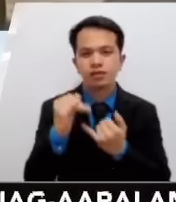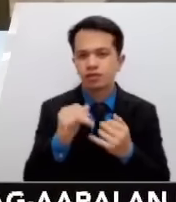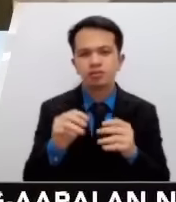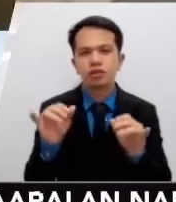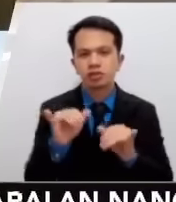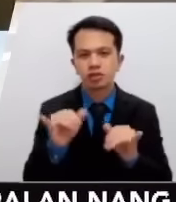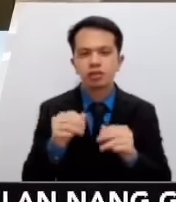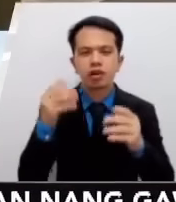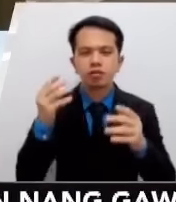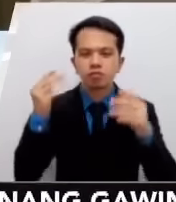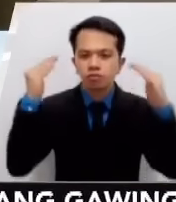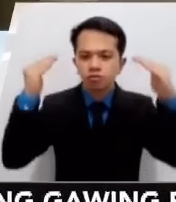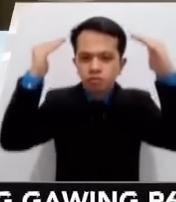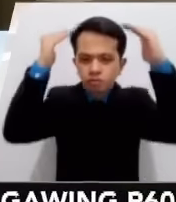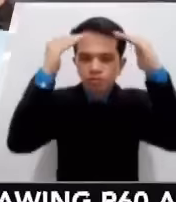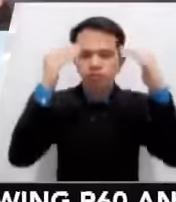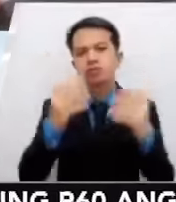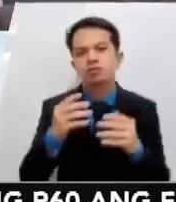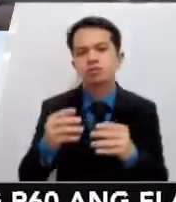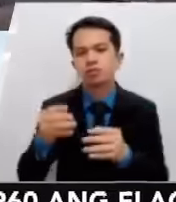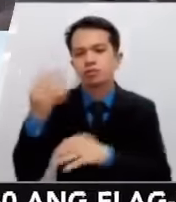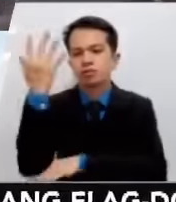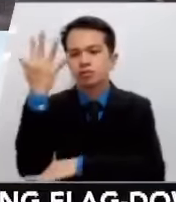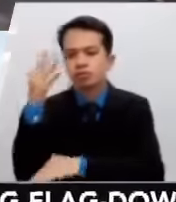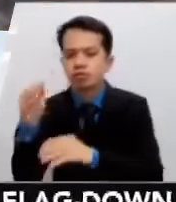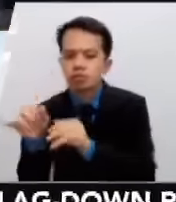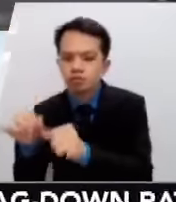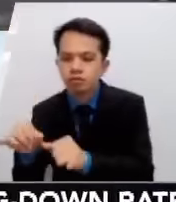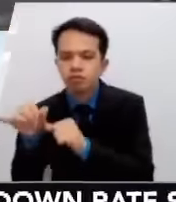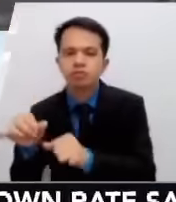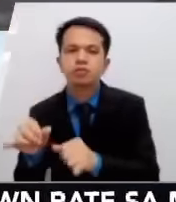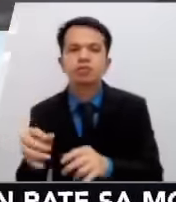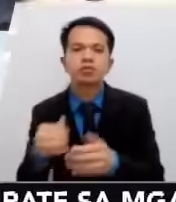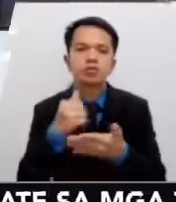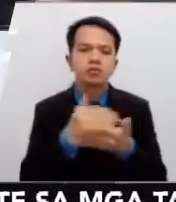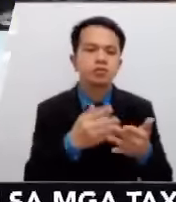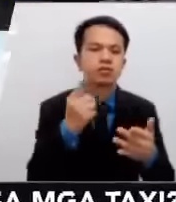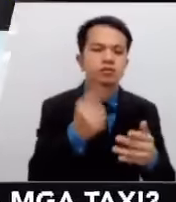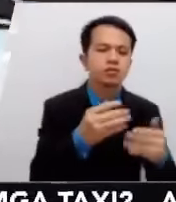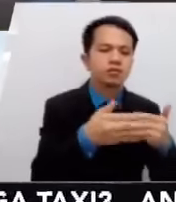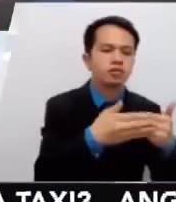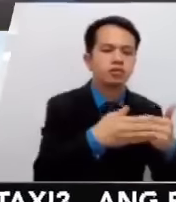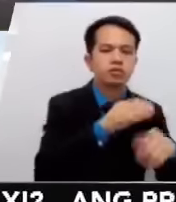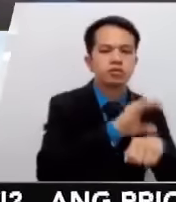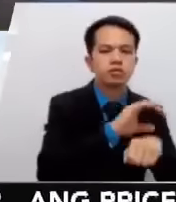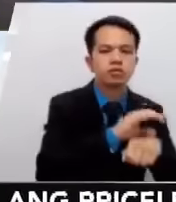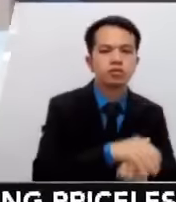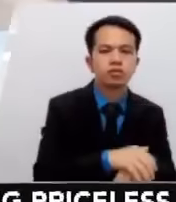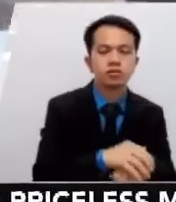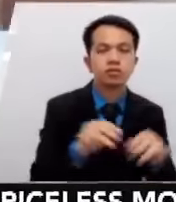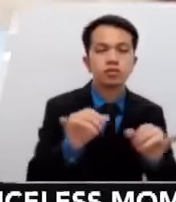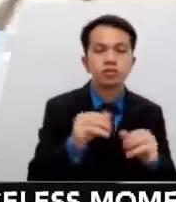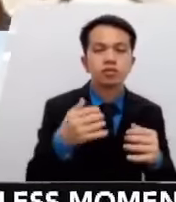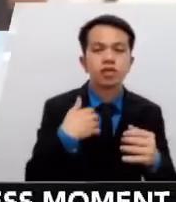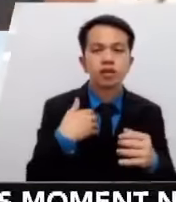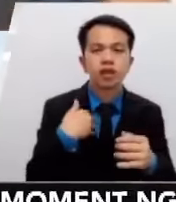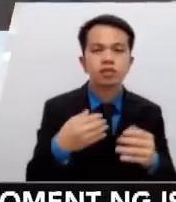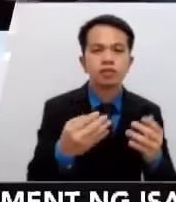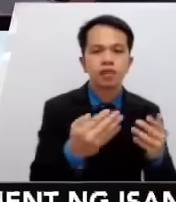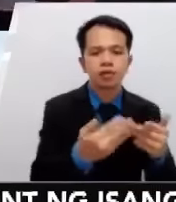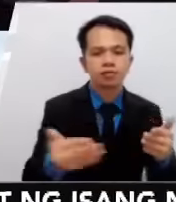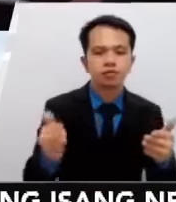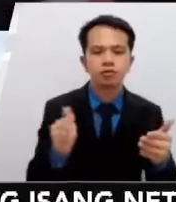ay nasa ilalim ng puno habang ang iba naman ay nasa gilid ng simbahan. Meron din naglagay ng mga tabing. Mananatili raw sila